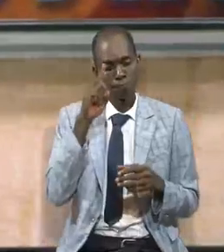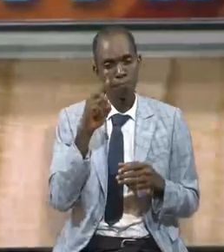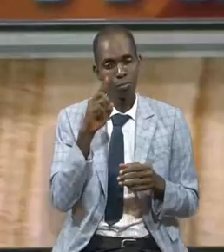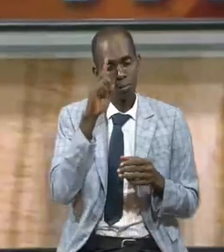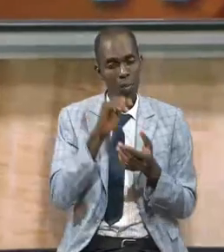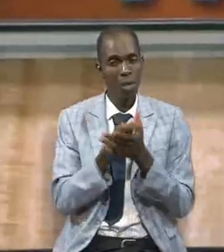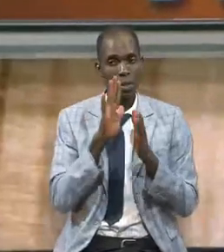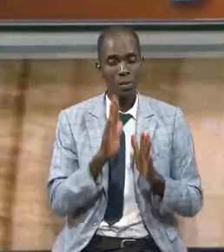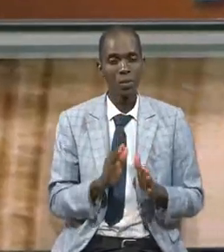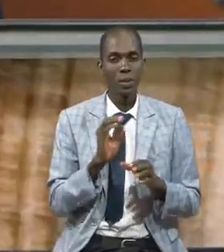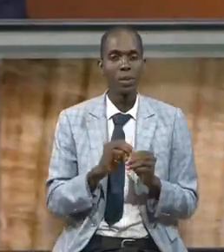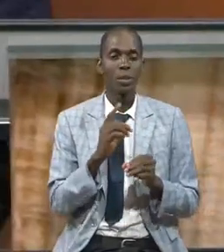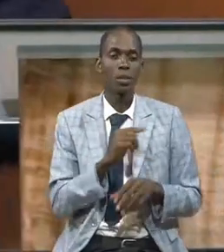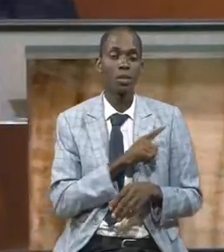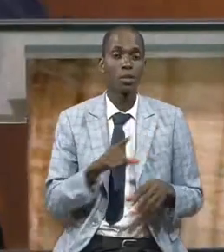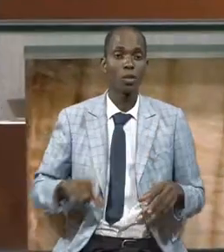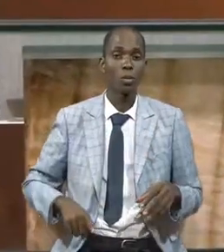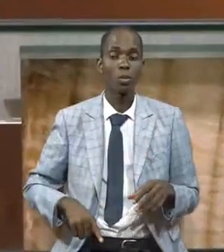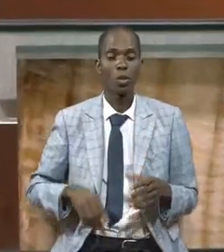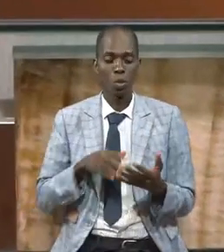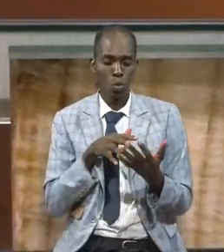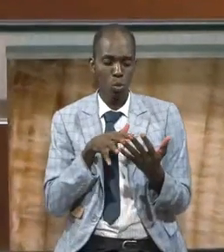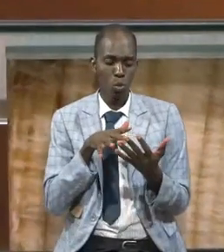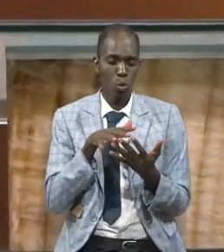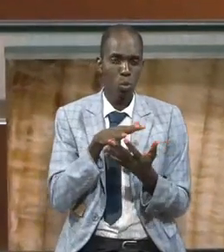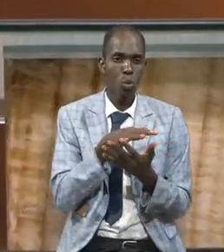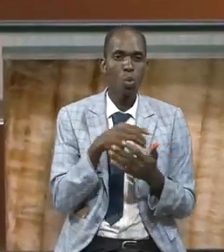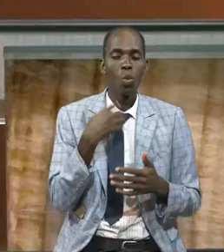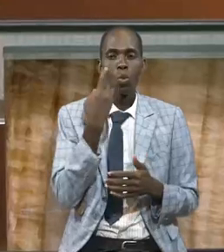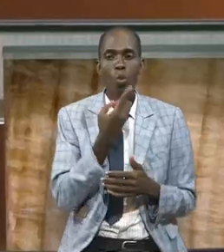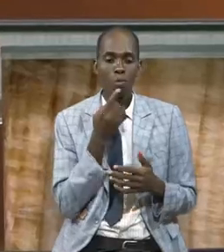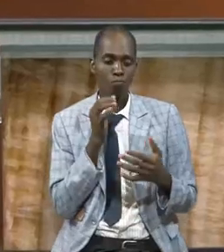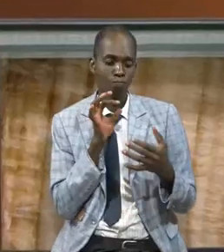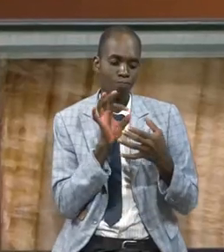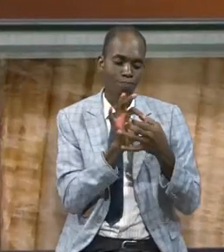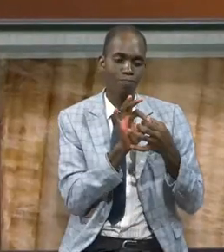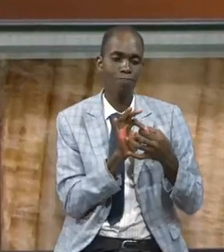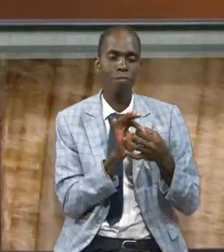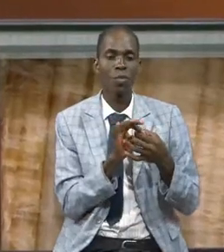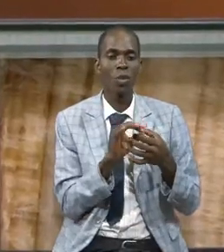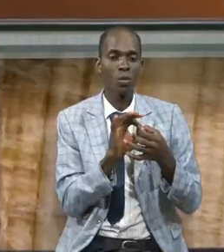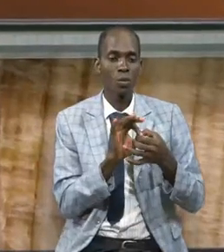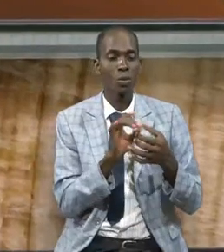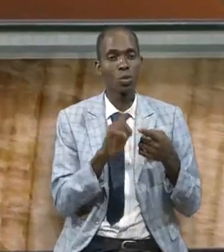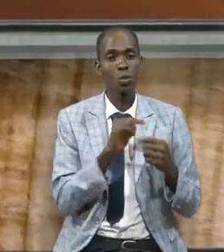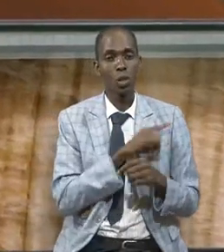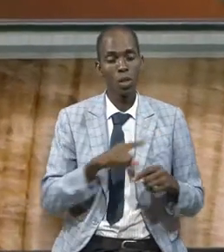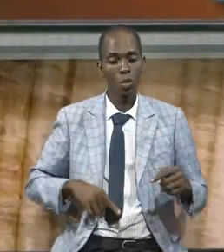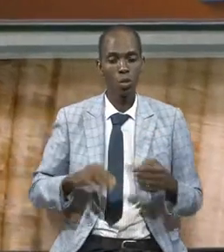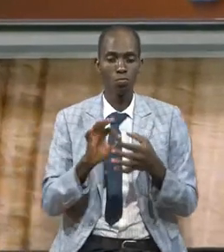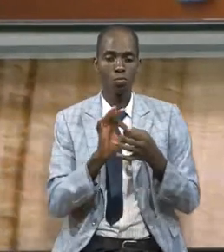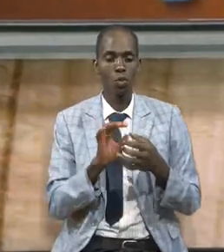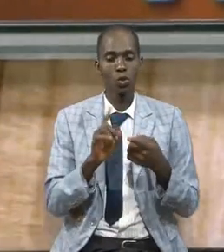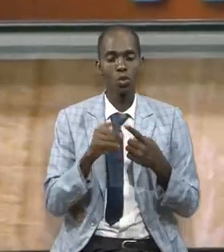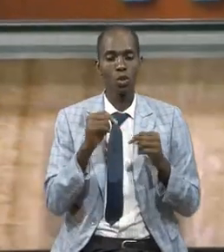les sœurs, dans le Seigneur, ceux qui appartiennent au Seigneur et à la famille du